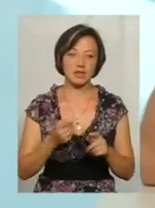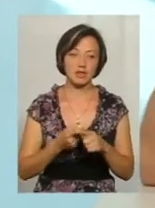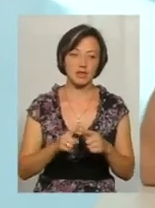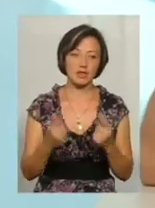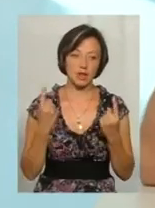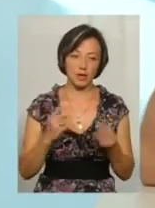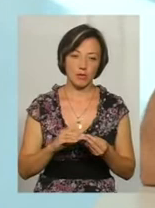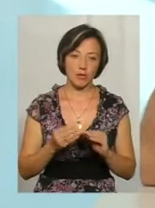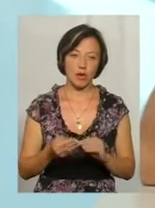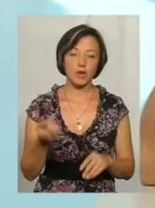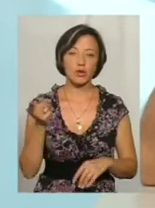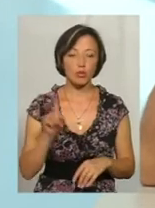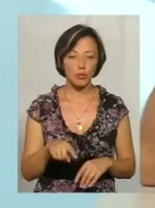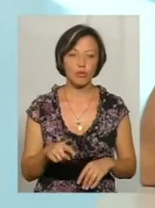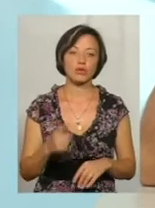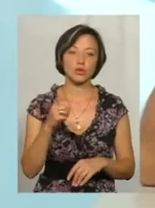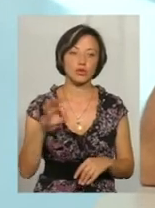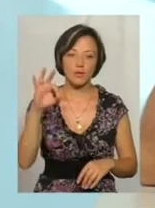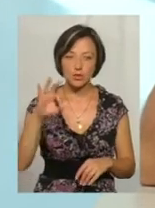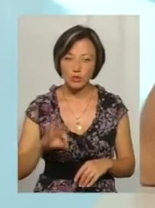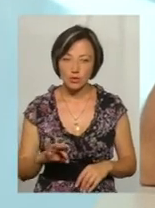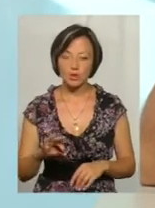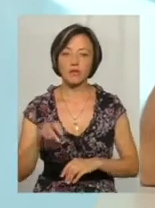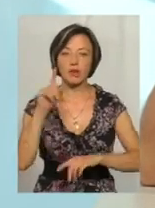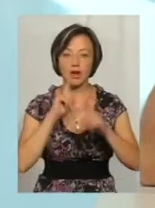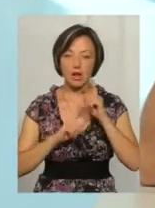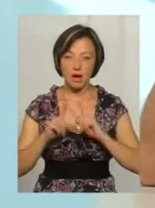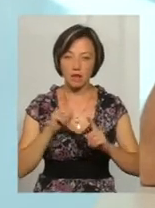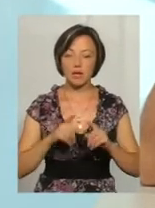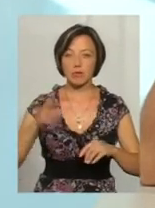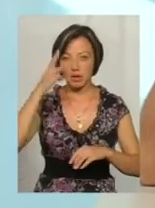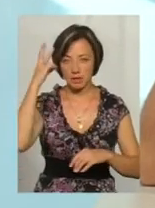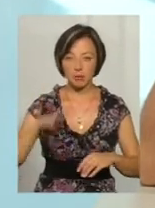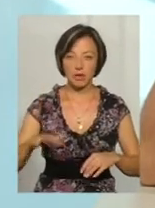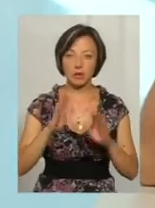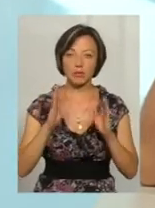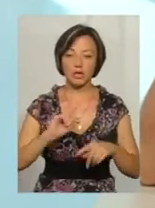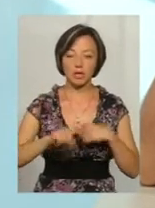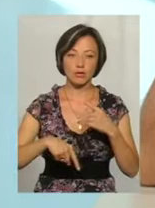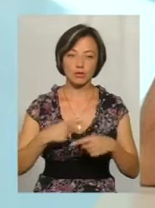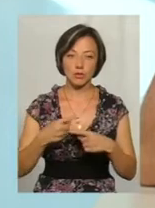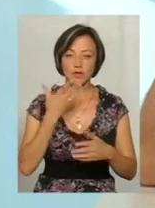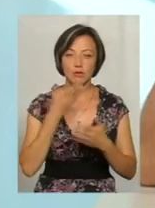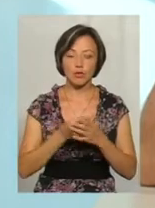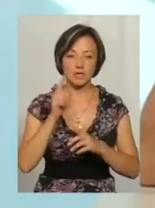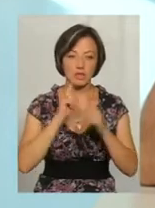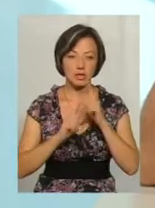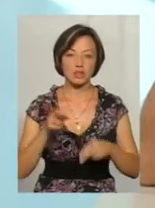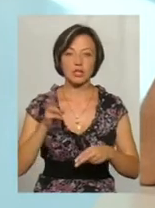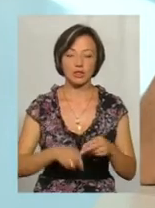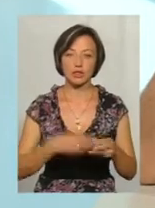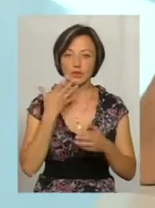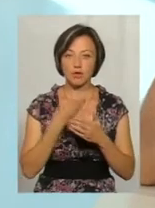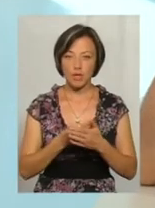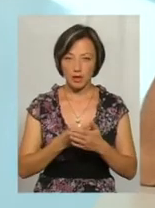велика проблема. Тому однозначно Рада ГО «Хмельницький Майдан» буде на наступному своєму засіданні, ми закінчимо